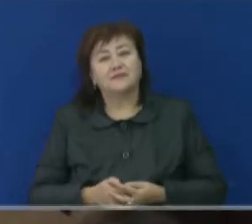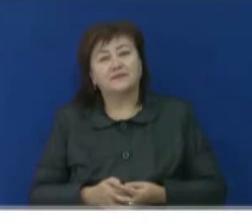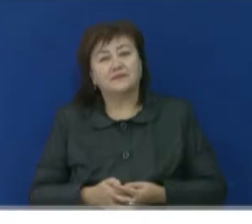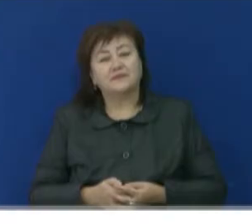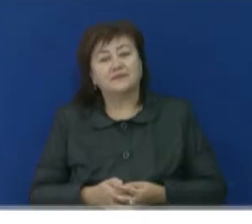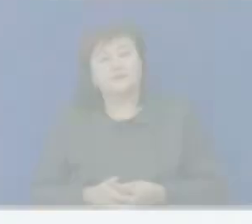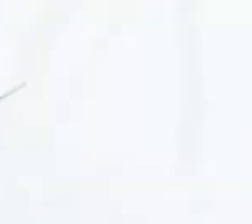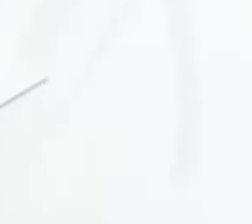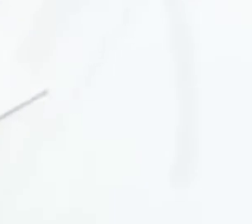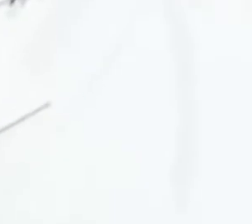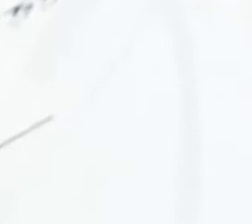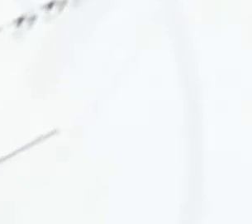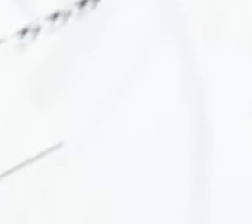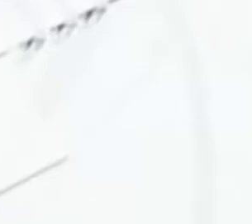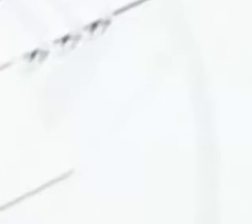телеарнасы.